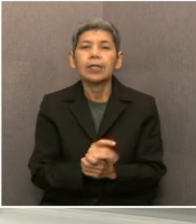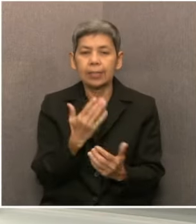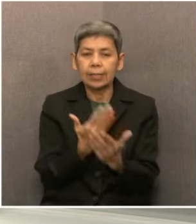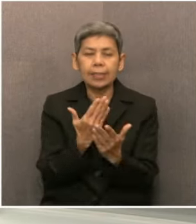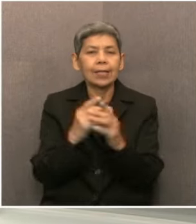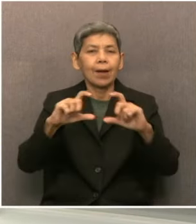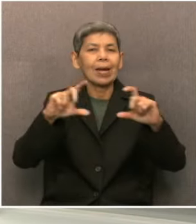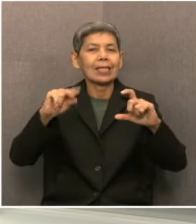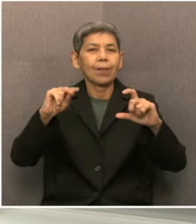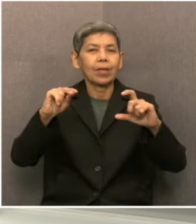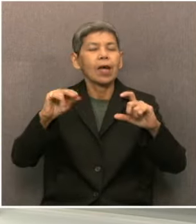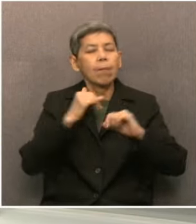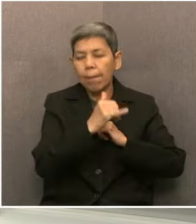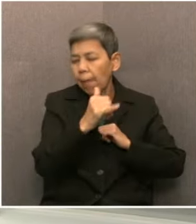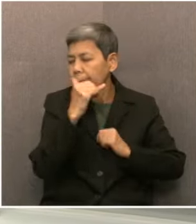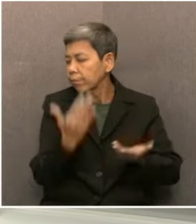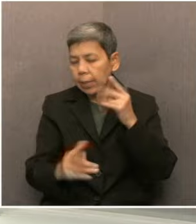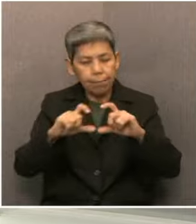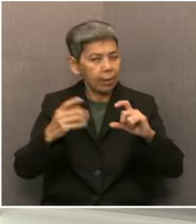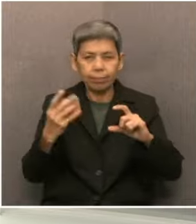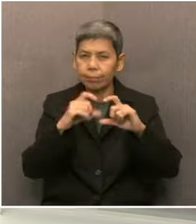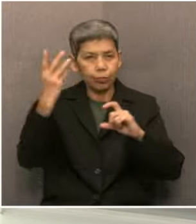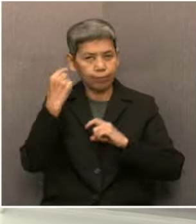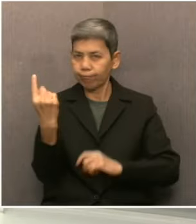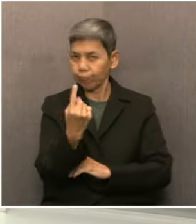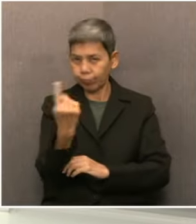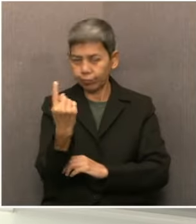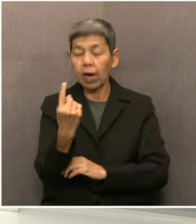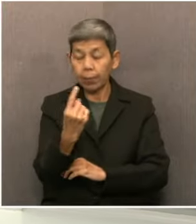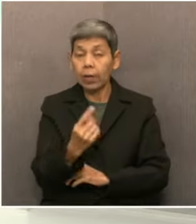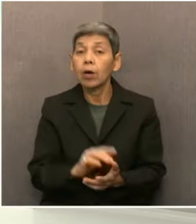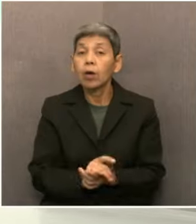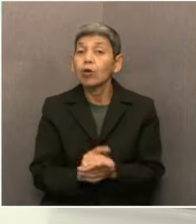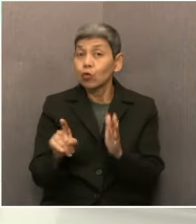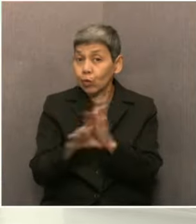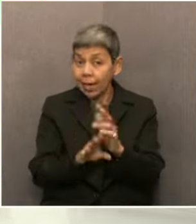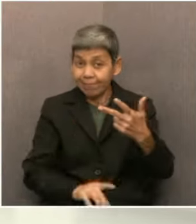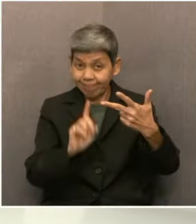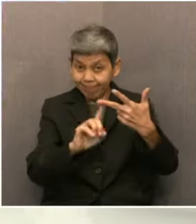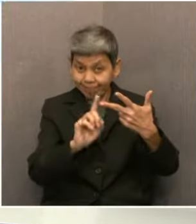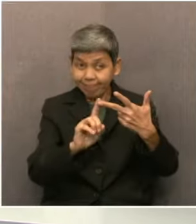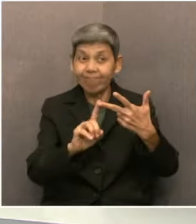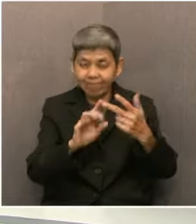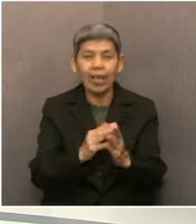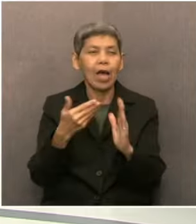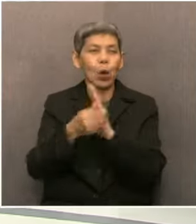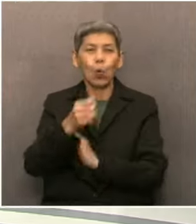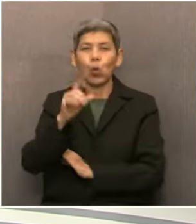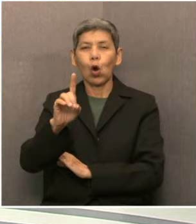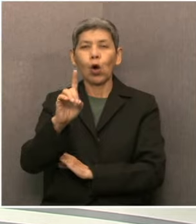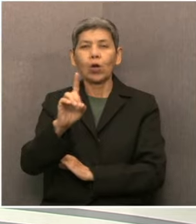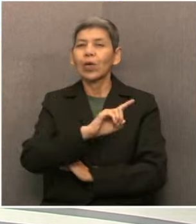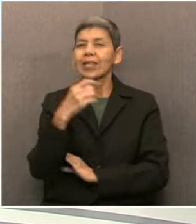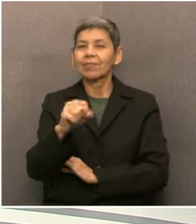รักษาได้ทุกที่ด้วยบัตรประชาชนใบเดียวค่ะแล้วก็วันสุดท้ายคุณผู้ชมคะปิดท้ายกันที่อุดรธานีนะคะ